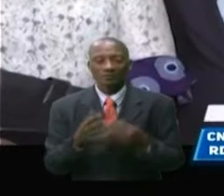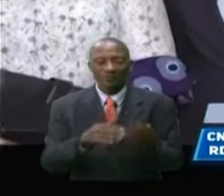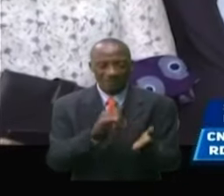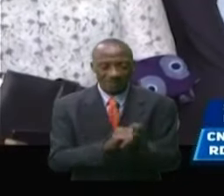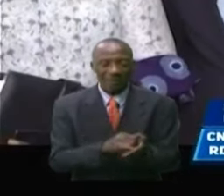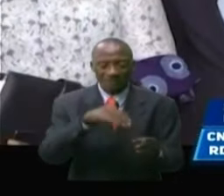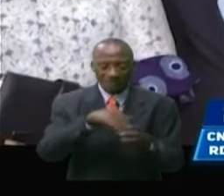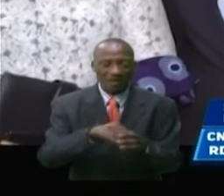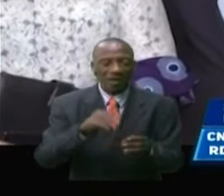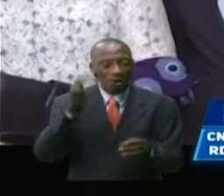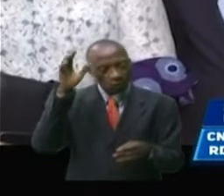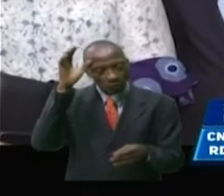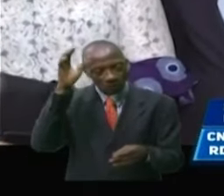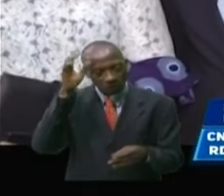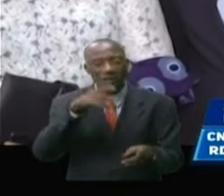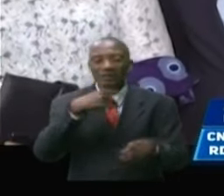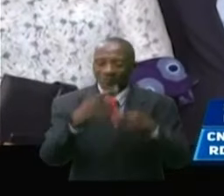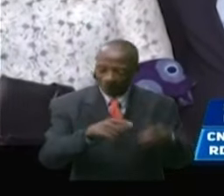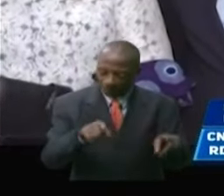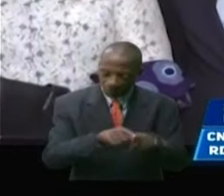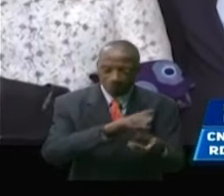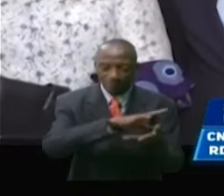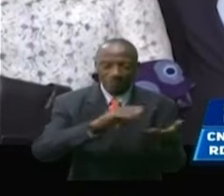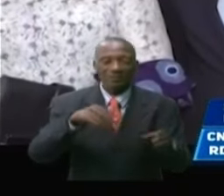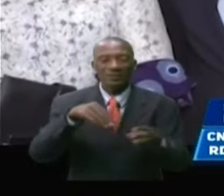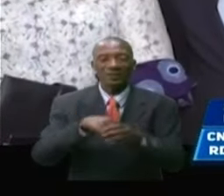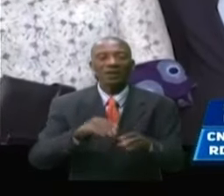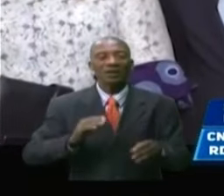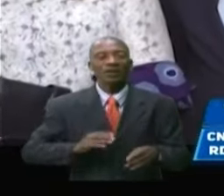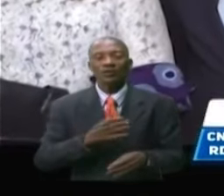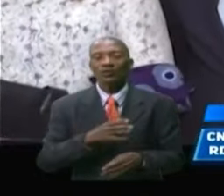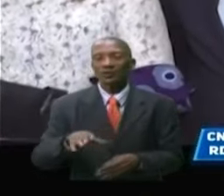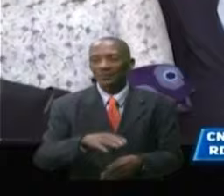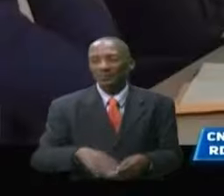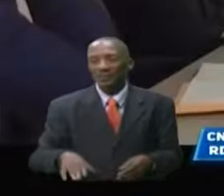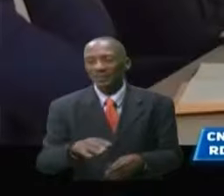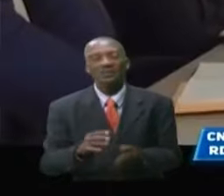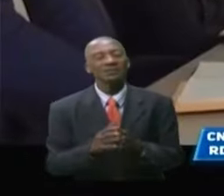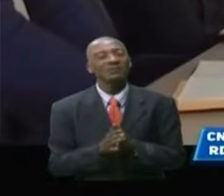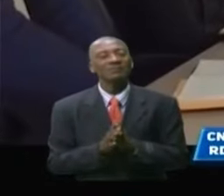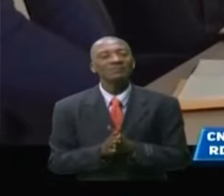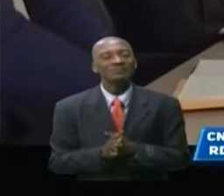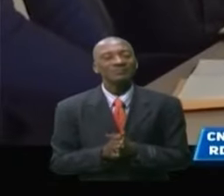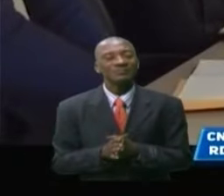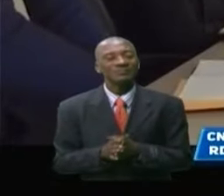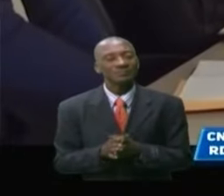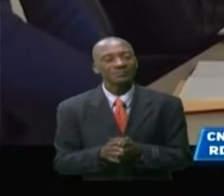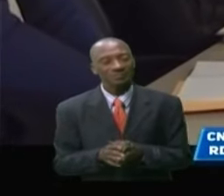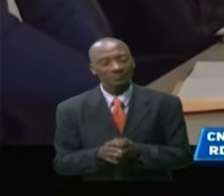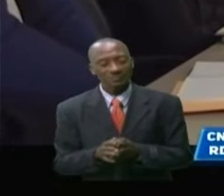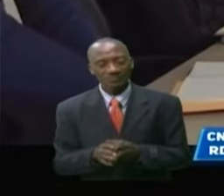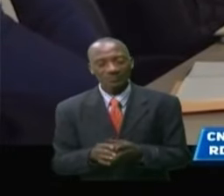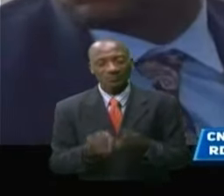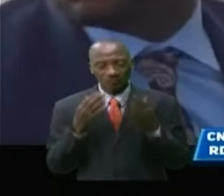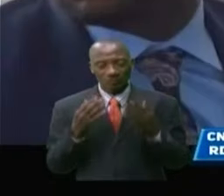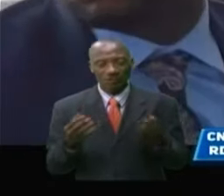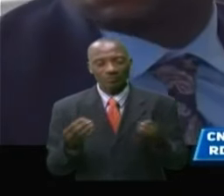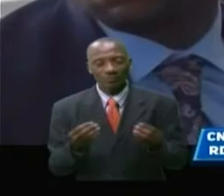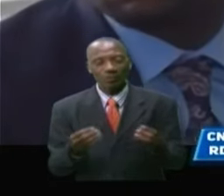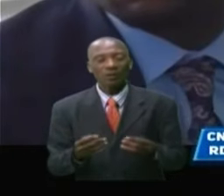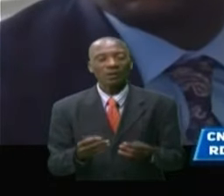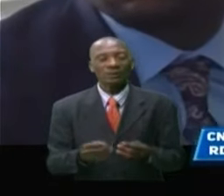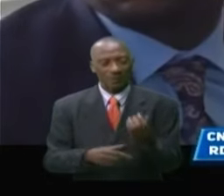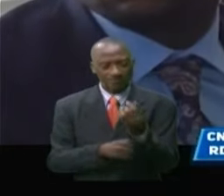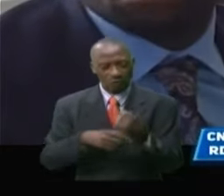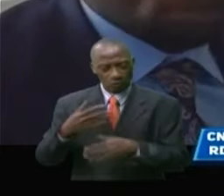Il prend en compte la dimension que les personnes qui occupent des fonctions importantes dans ce pays-là, ont besoin aussi d'être couverts pour leur apporter le bien-être dans la